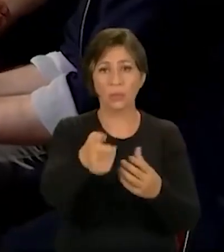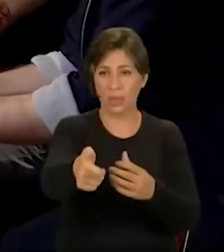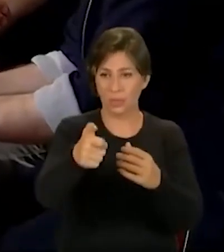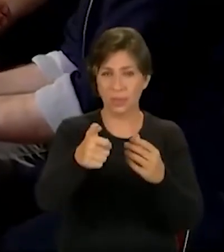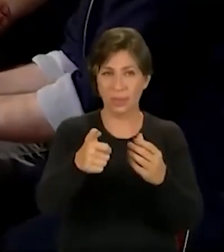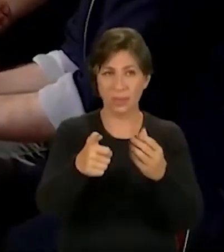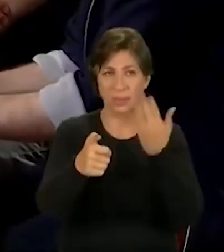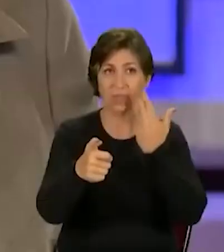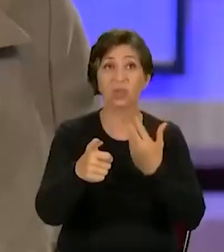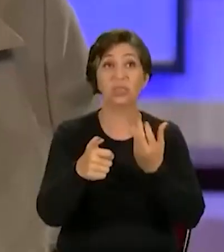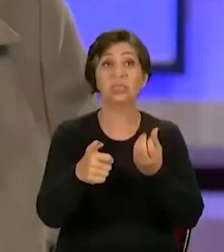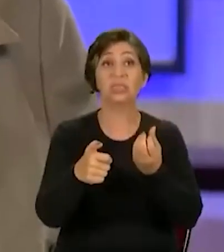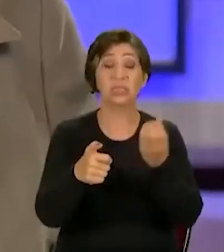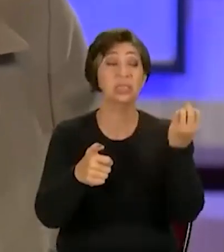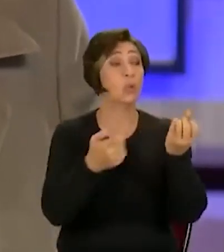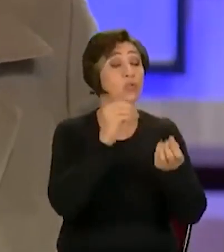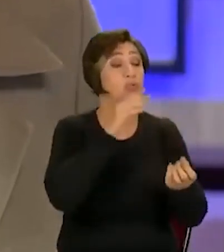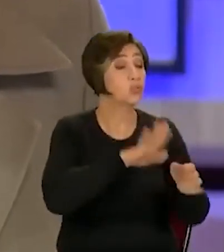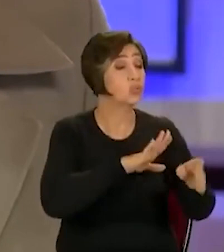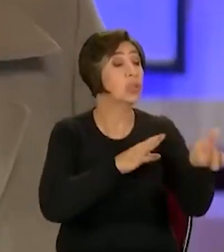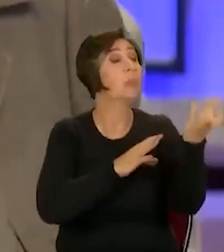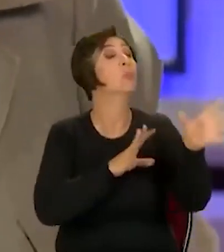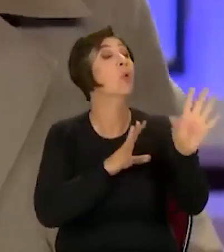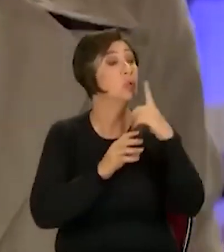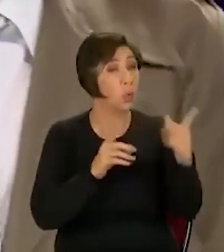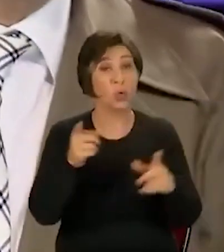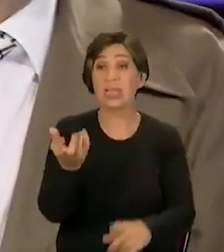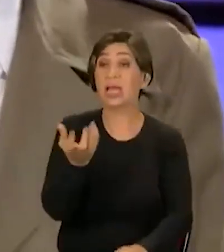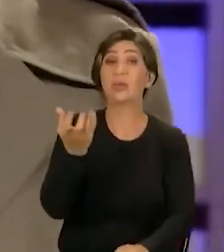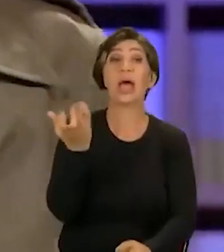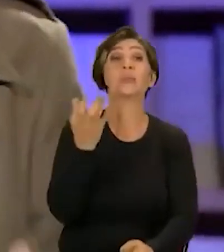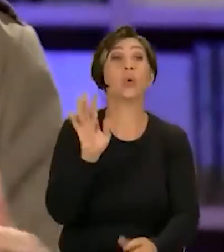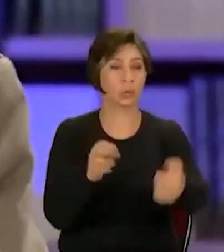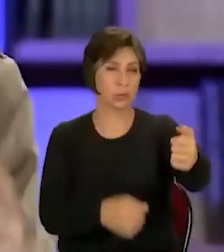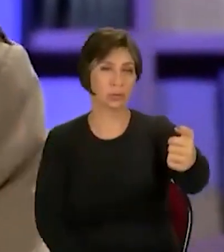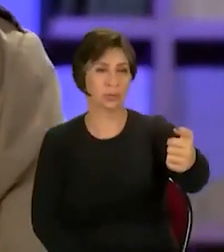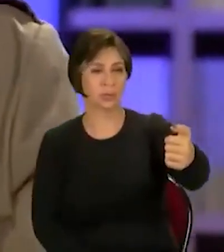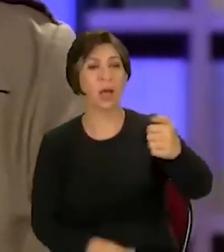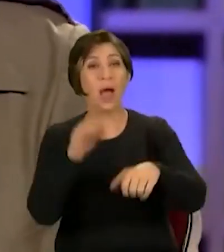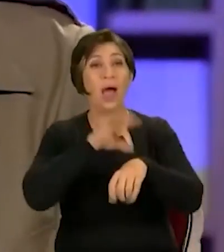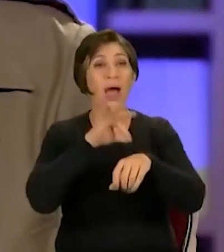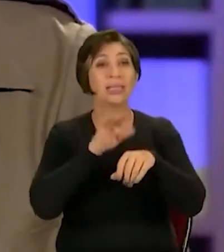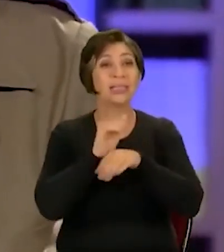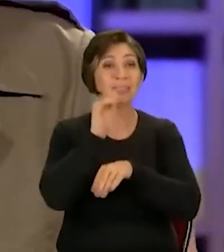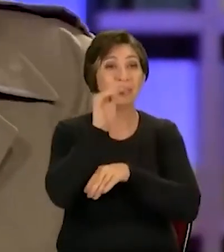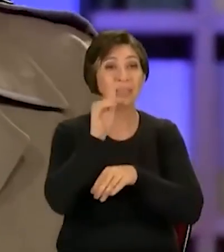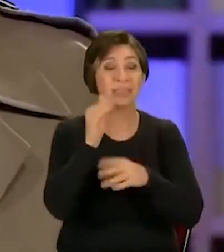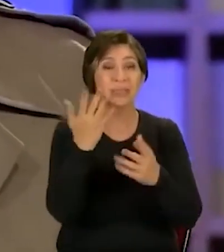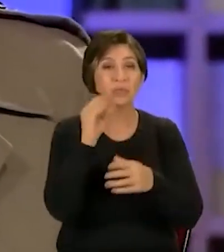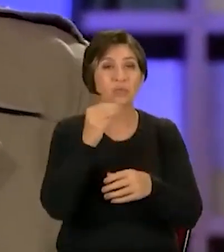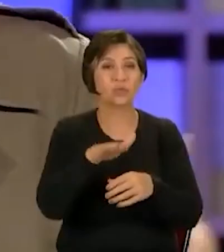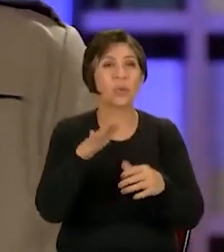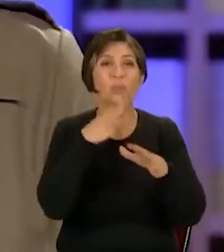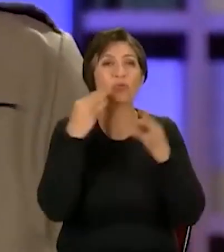veren buradaki seyirci yanmıyor diyor. O yanıyor diyor. Yanıyor, yanmıyor. Ve anı yaşamanın, yani niye